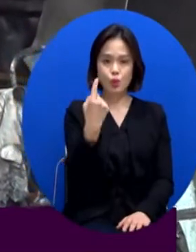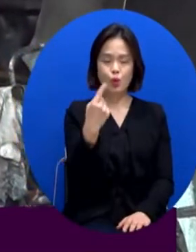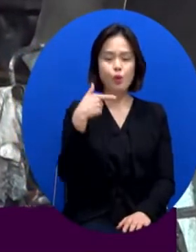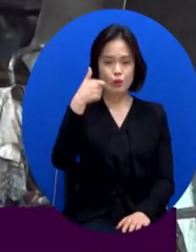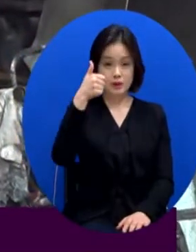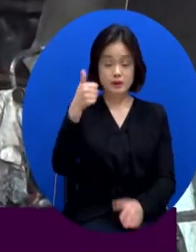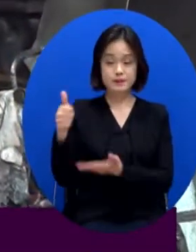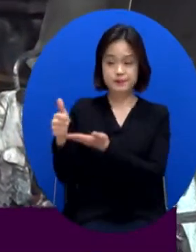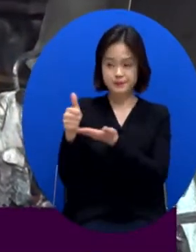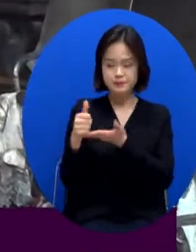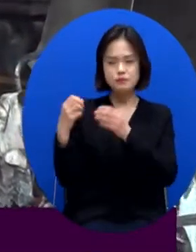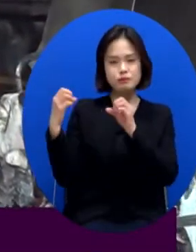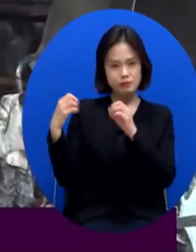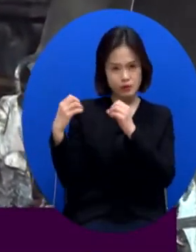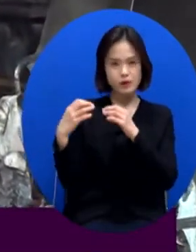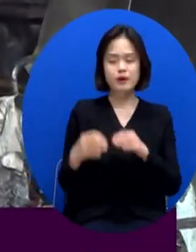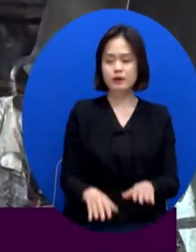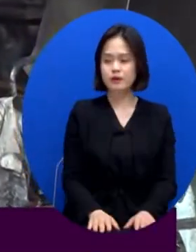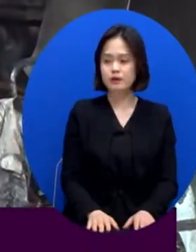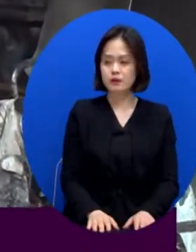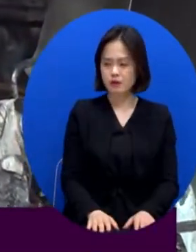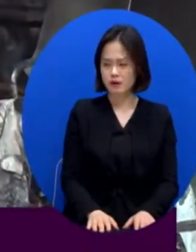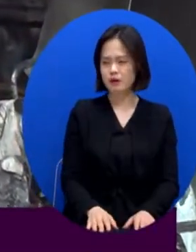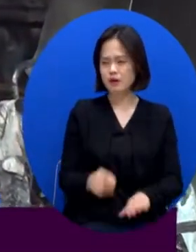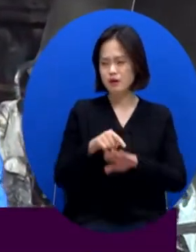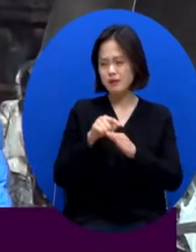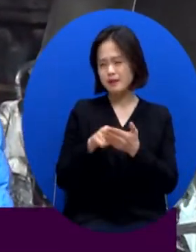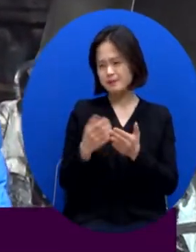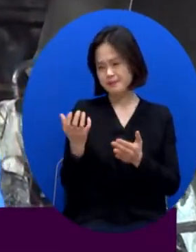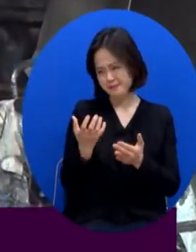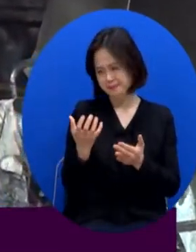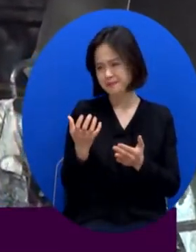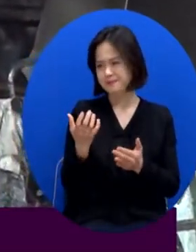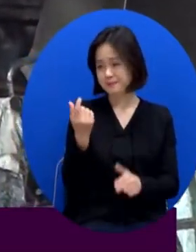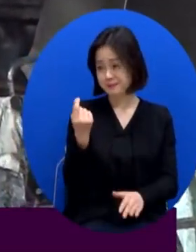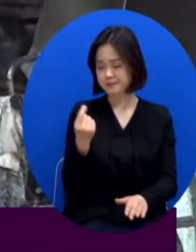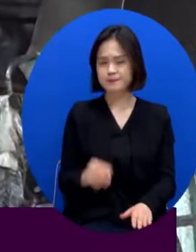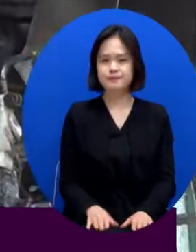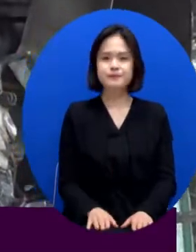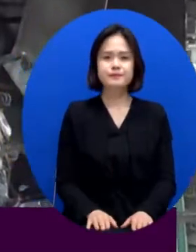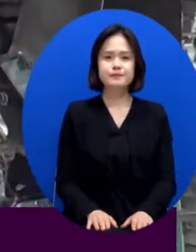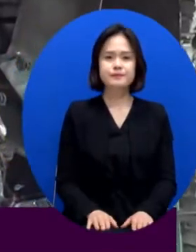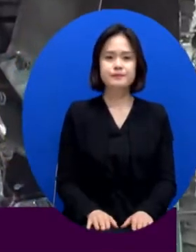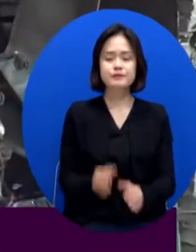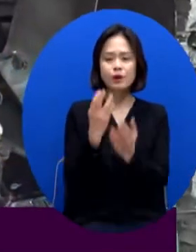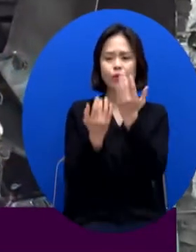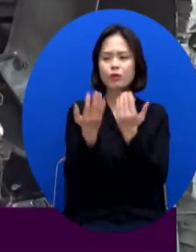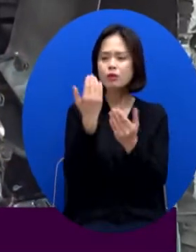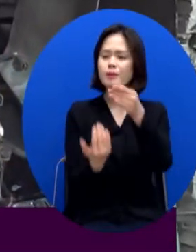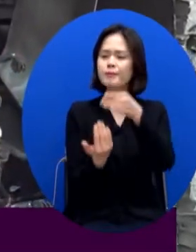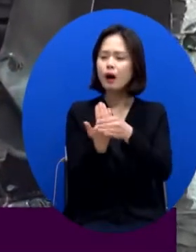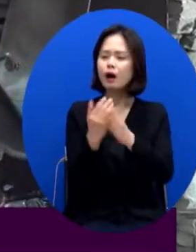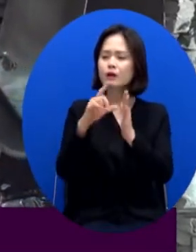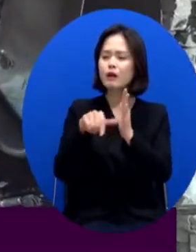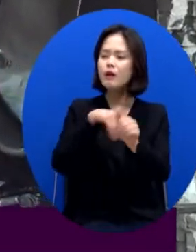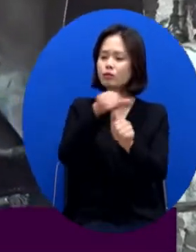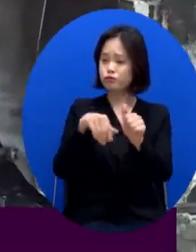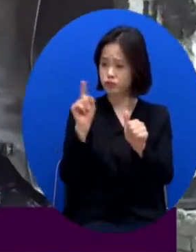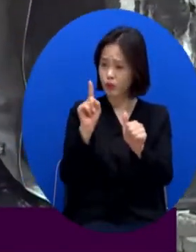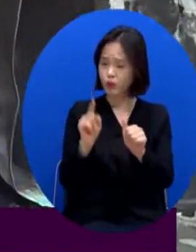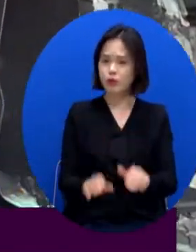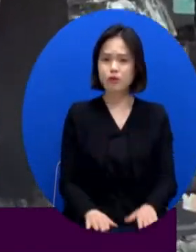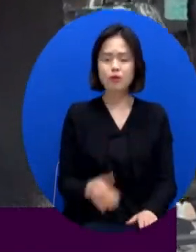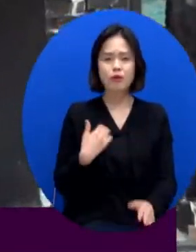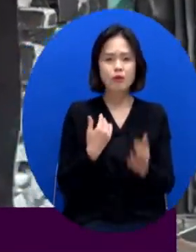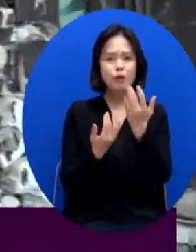안녕하세요. 안녕하세요. 네, 목사님 마음이 많이 아프시겠습니다. 화재 당시에 현장 어땠습니까? 화재난 거를 못